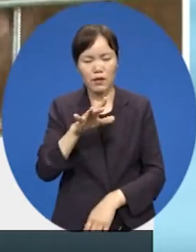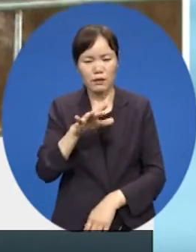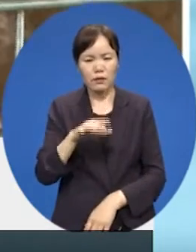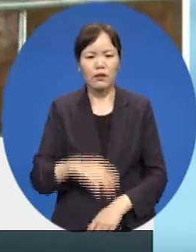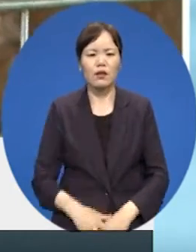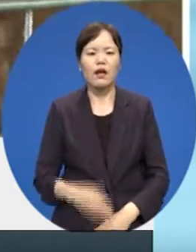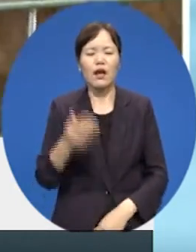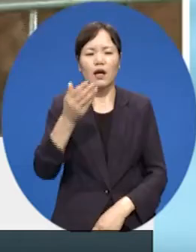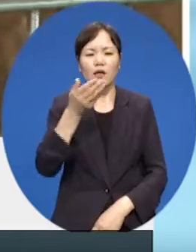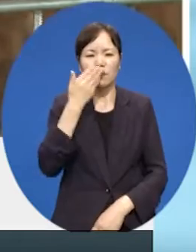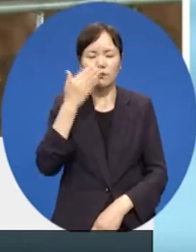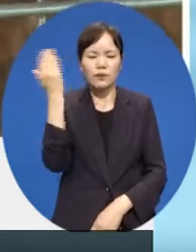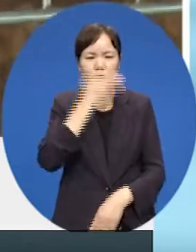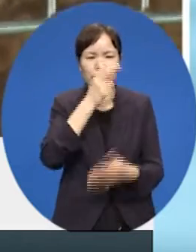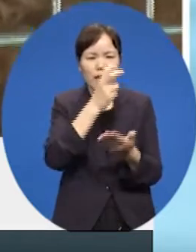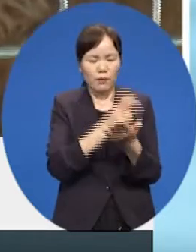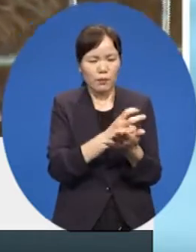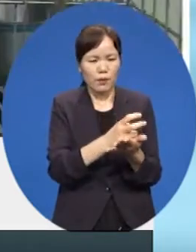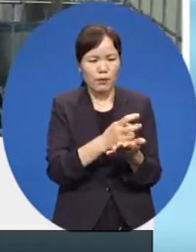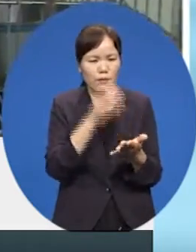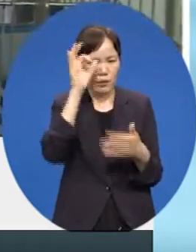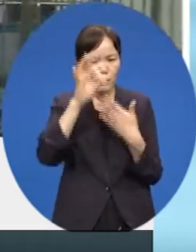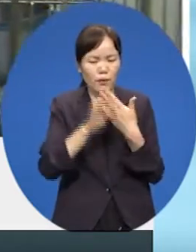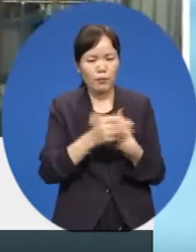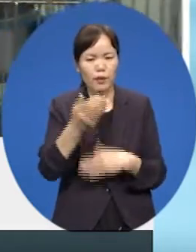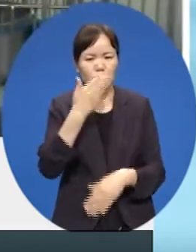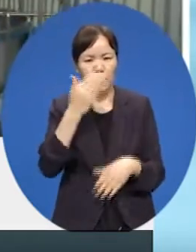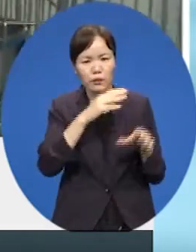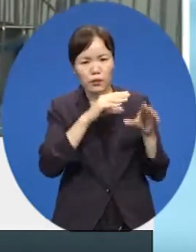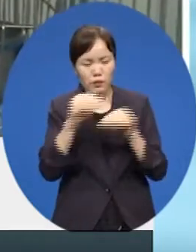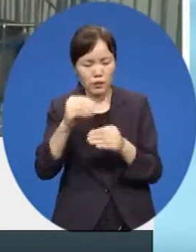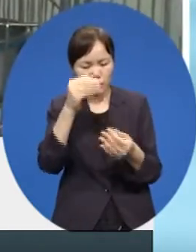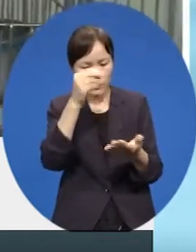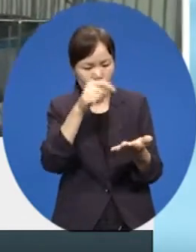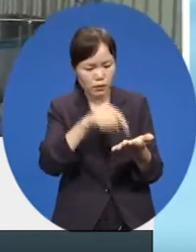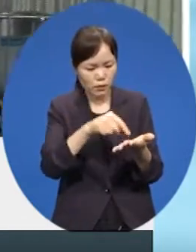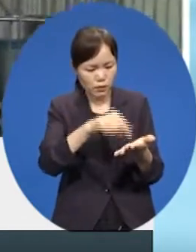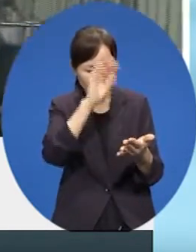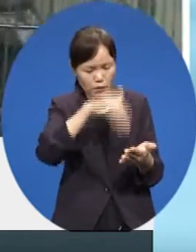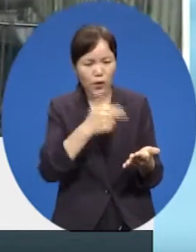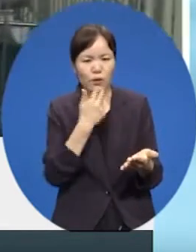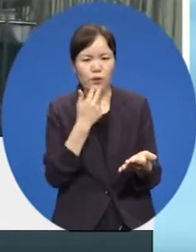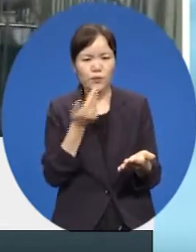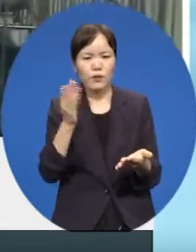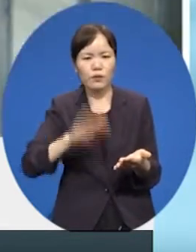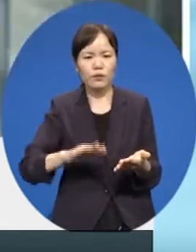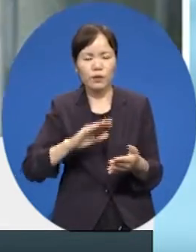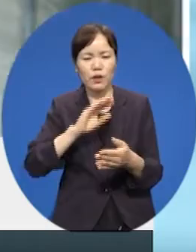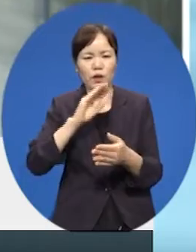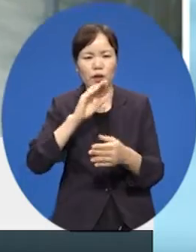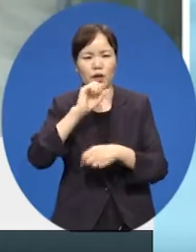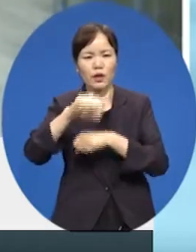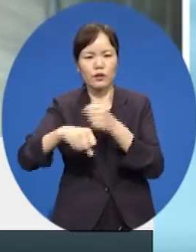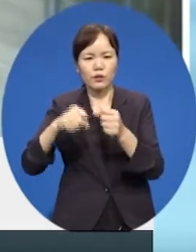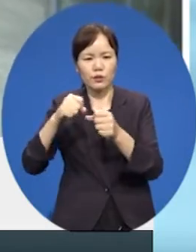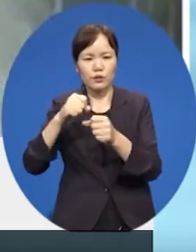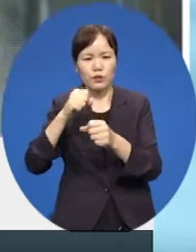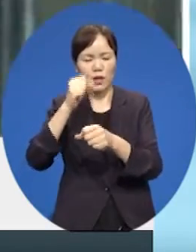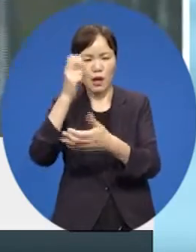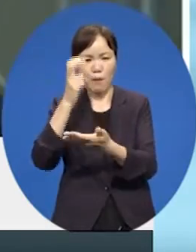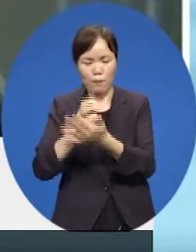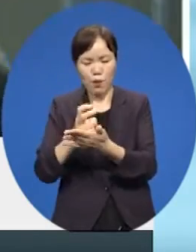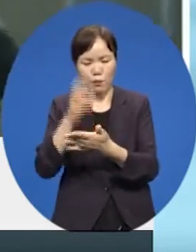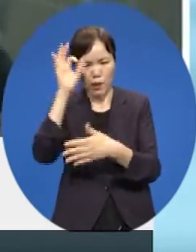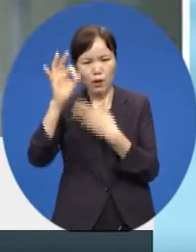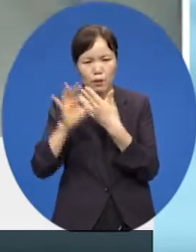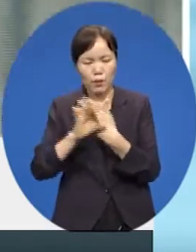식품위생법상 으로는 식용이 금지 되어 있는 조항이 없습니다 그런데 축산 법상 으로는 개가